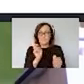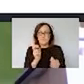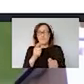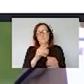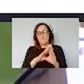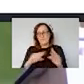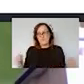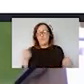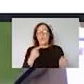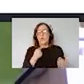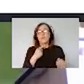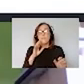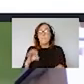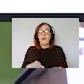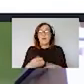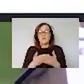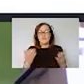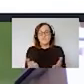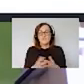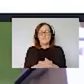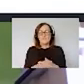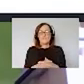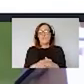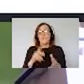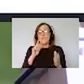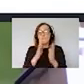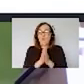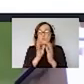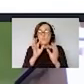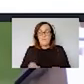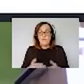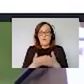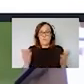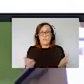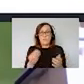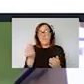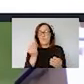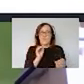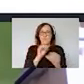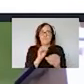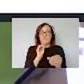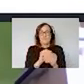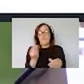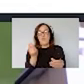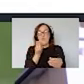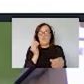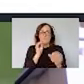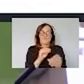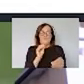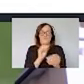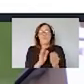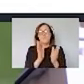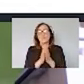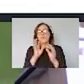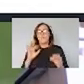pogłos. Drodzy Państwo, to już tak, poproszę, żeby... O właśnie, jeszcze ktoś z Państwa. I już